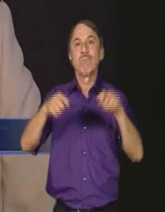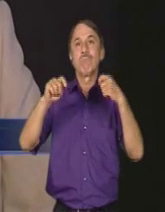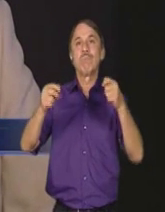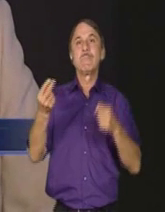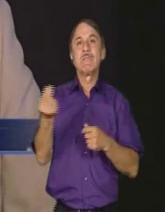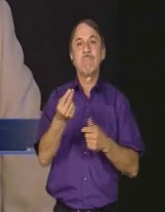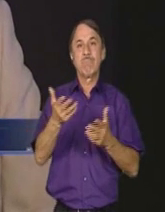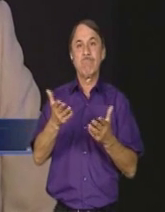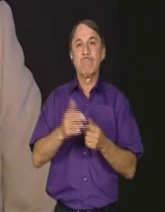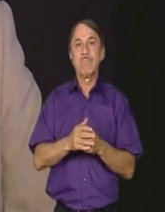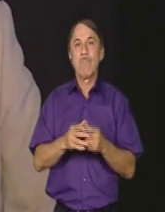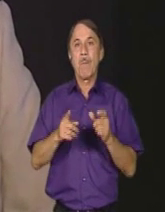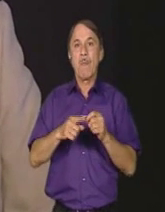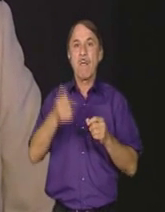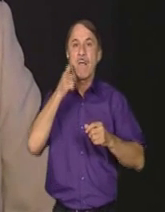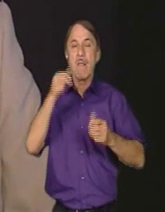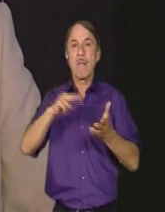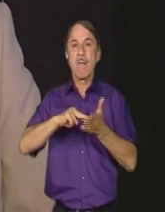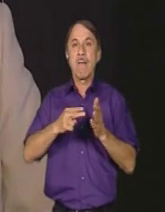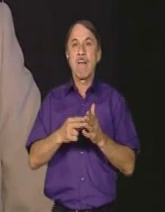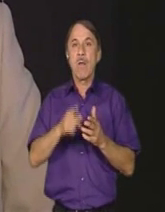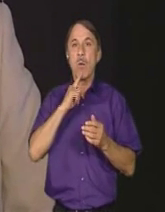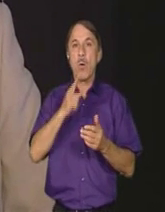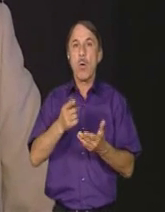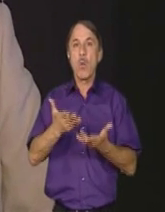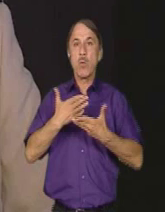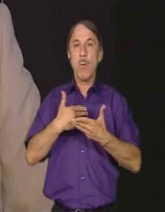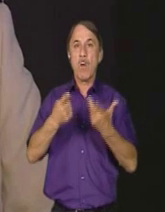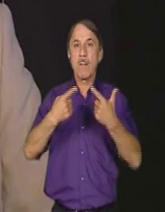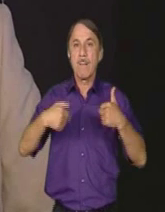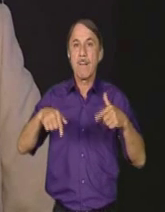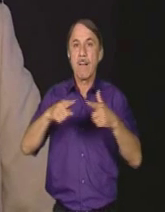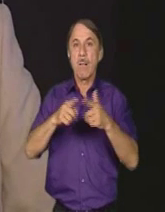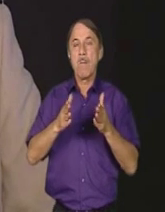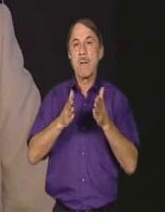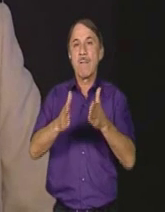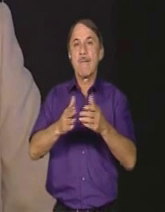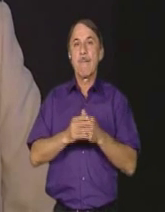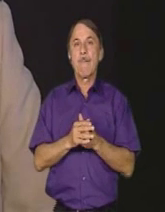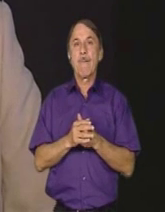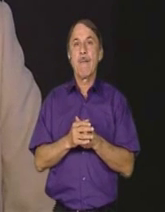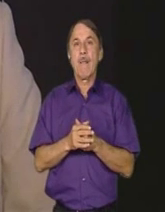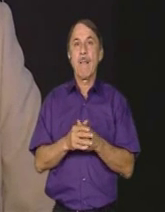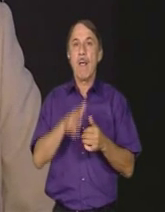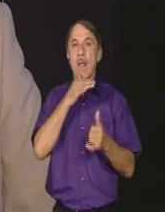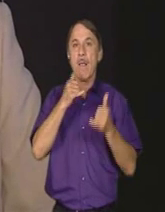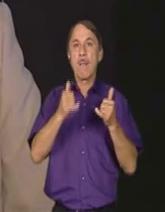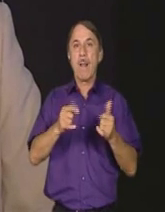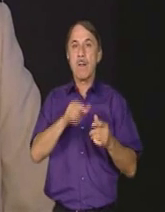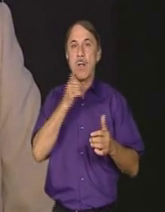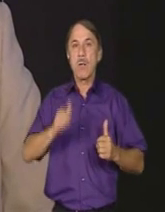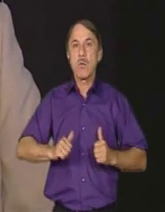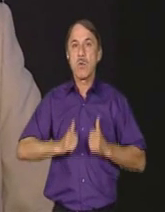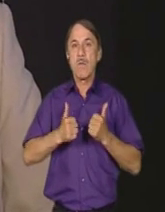izgradi. Jedno vreme to išlo dobrim smerom, dobrim pravcem i smerom. Danas,